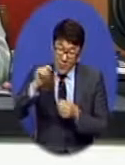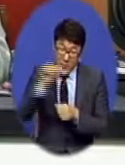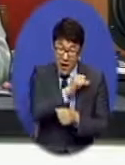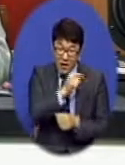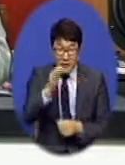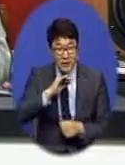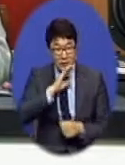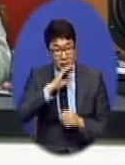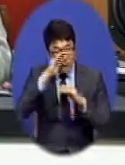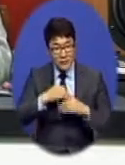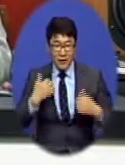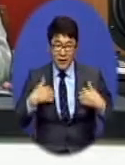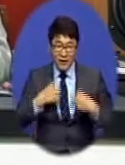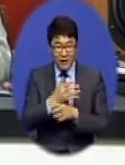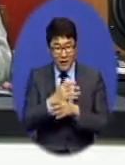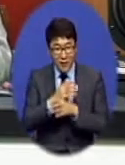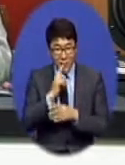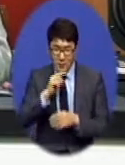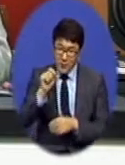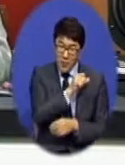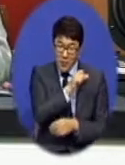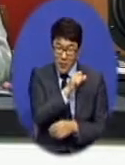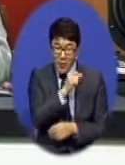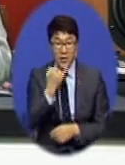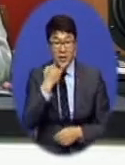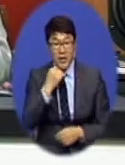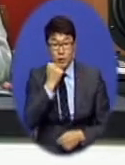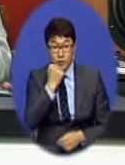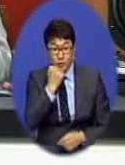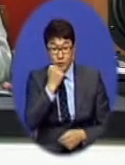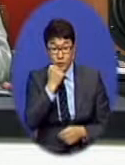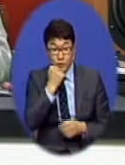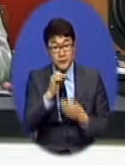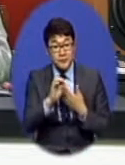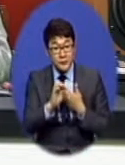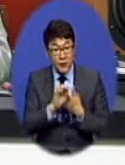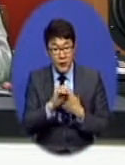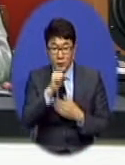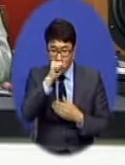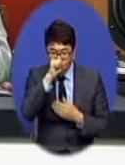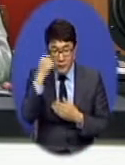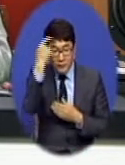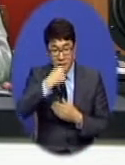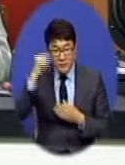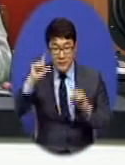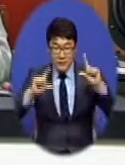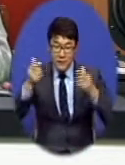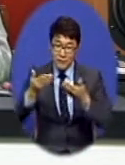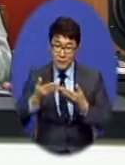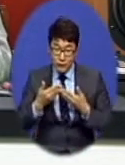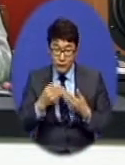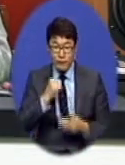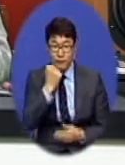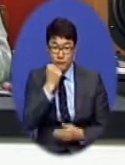또 많이 웃었어요. 정말 빨라요. 네. 근데 예. 참 좋은 말인 것 같아요. 웃으면 좋은 인상도 주고 네. 어쨌든